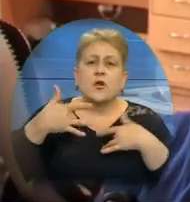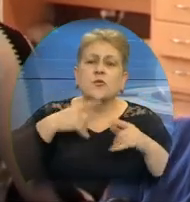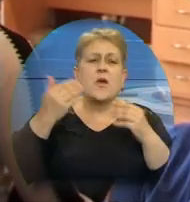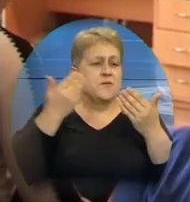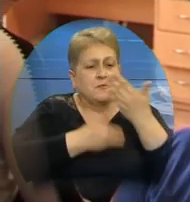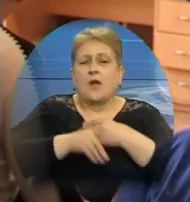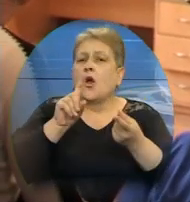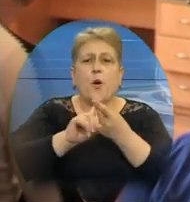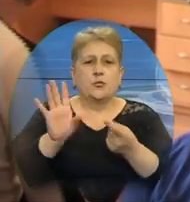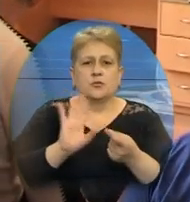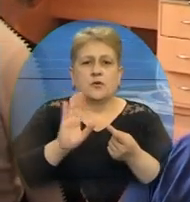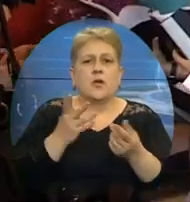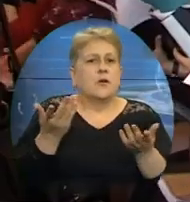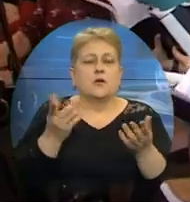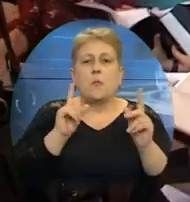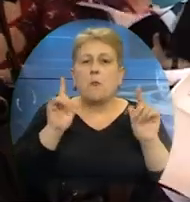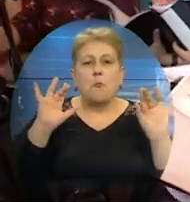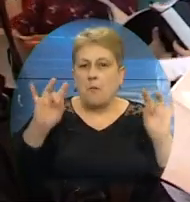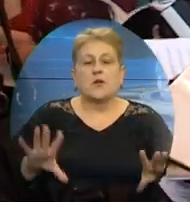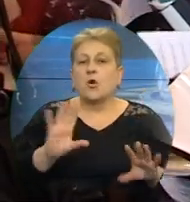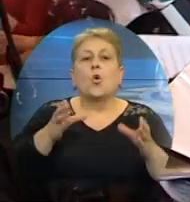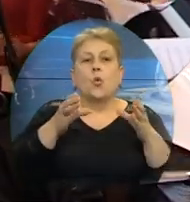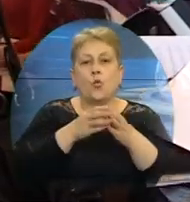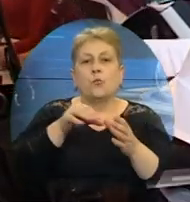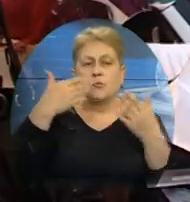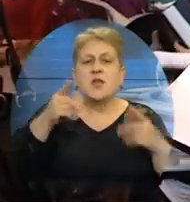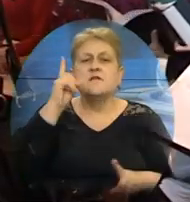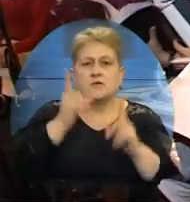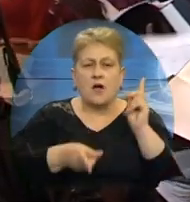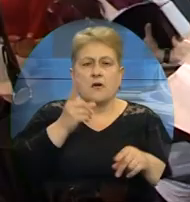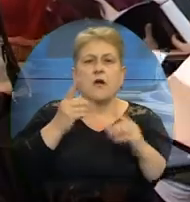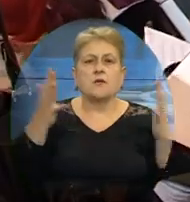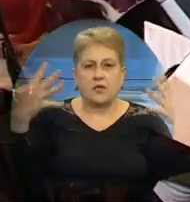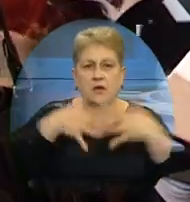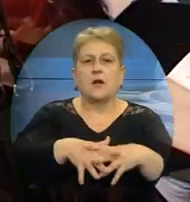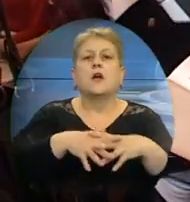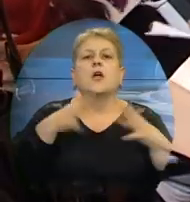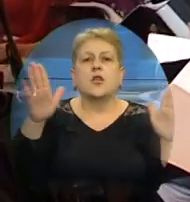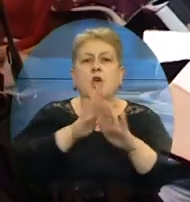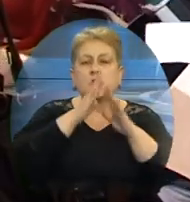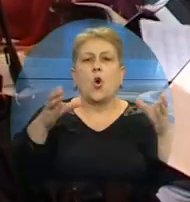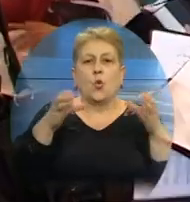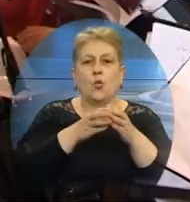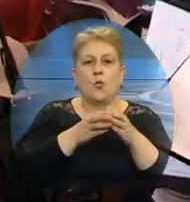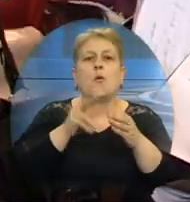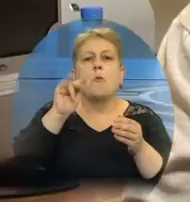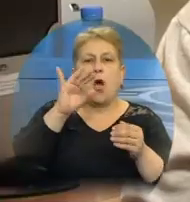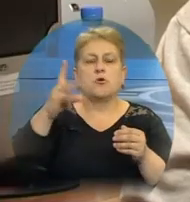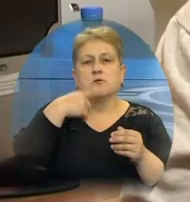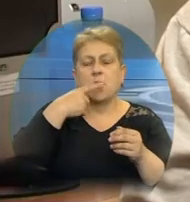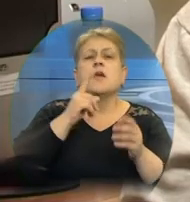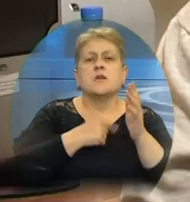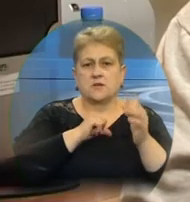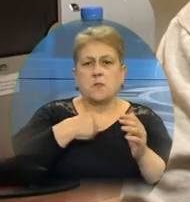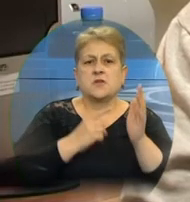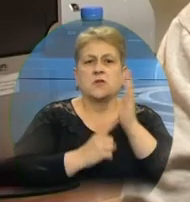ֆիզիկական խնդիրների հետ ու պատահական չէ, որ այսօր խումբը դարձել է իսկական ներառական երգչախումբ, վստահ են փարոսեցիները։ Հենց